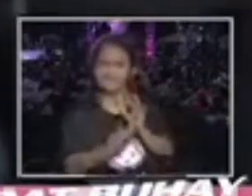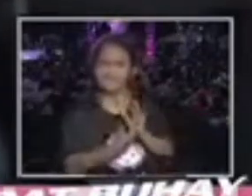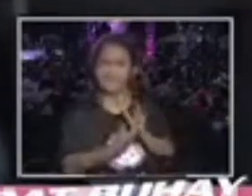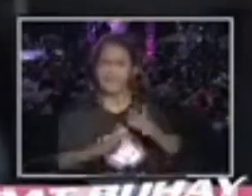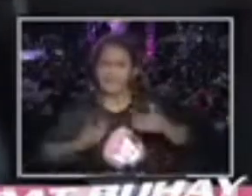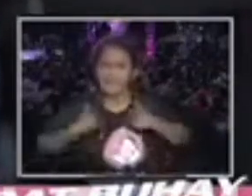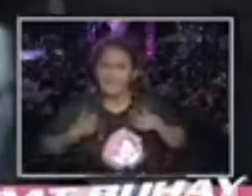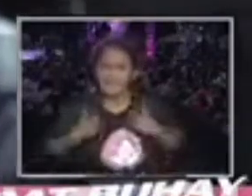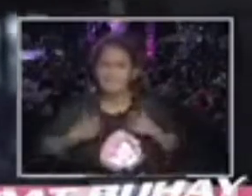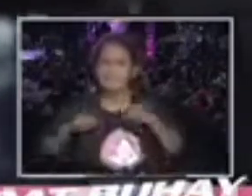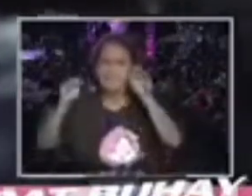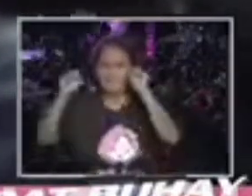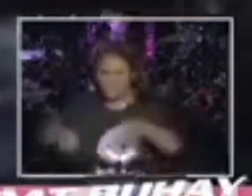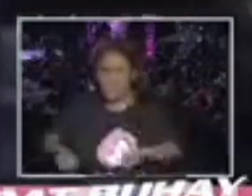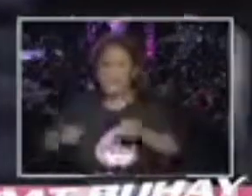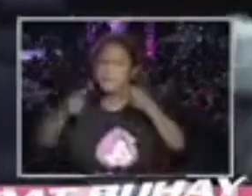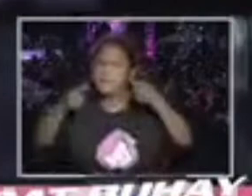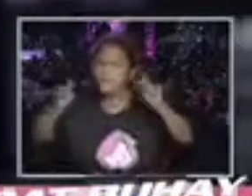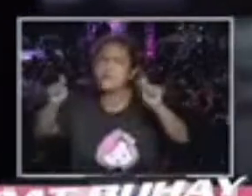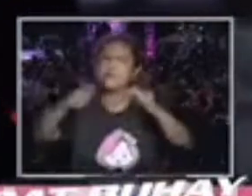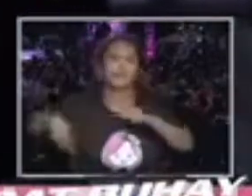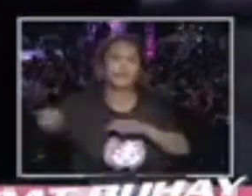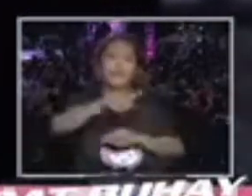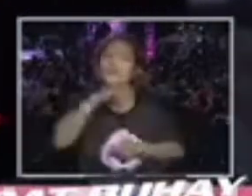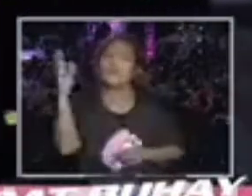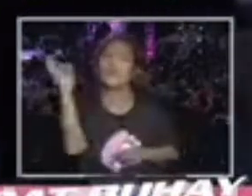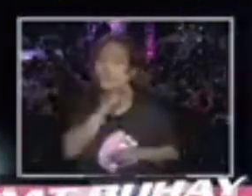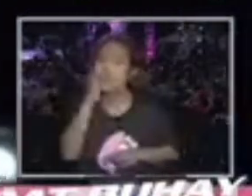parating may magagawa ang Pilipino.